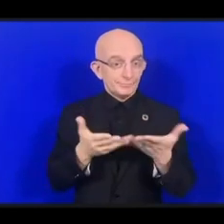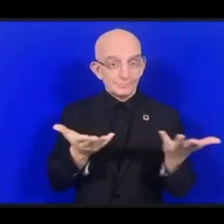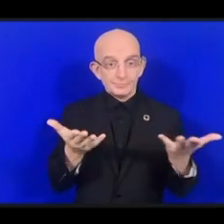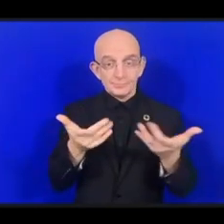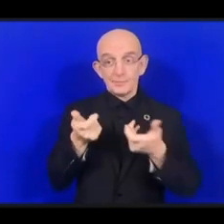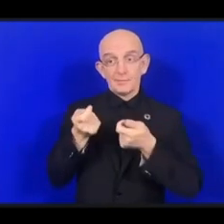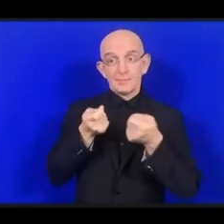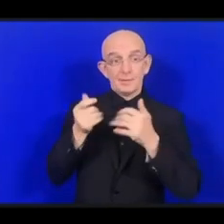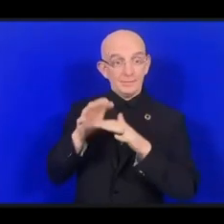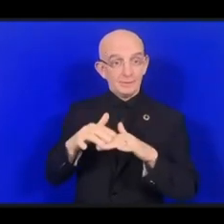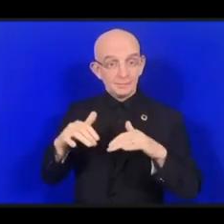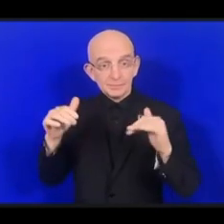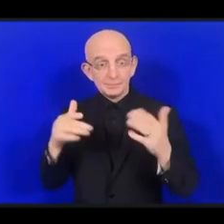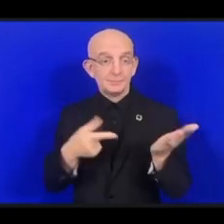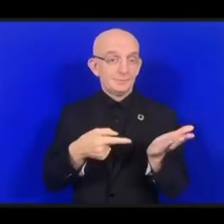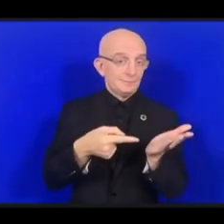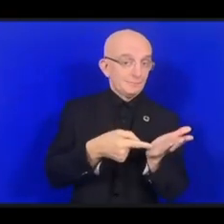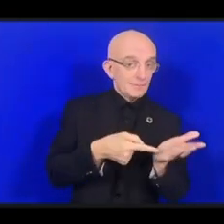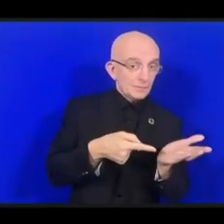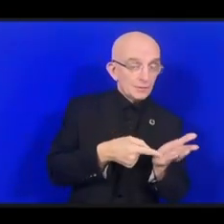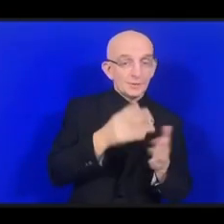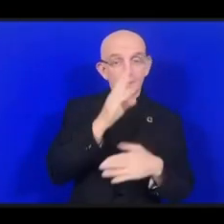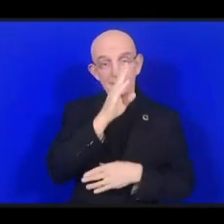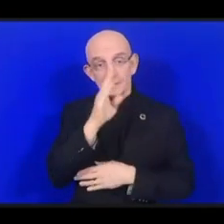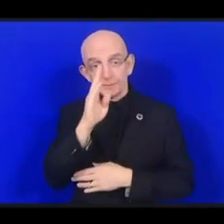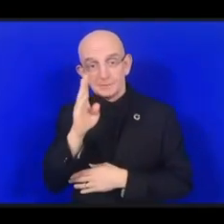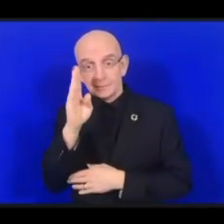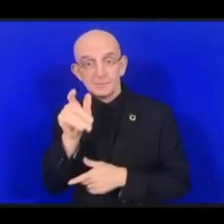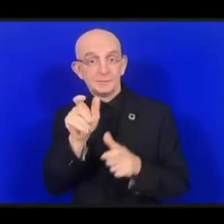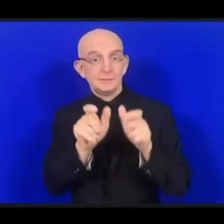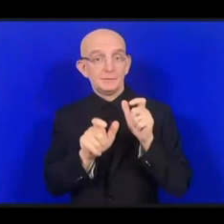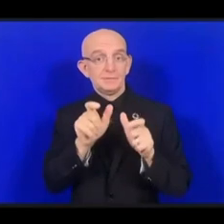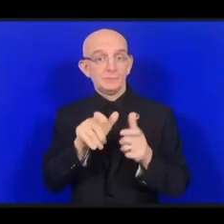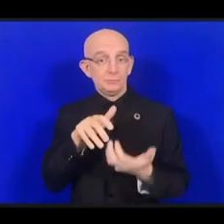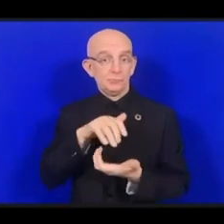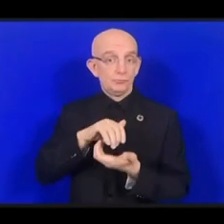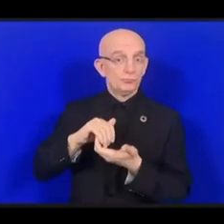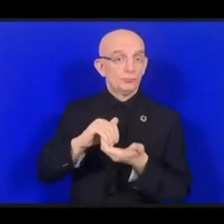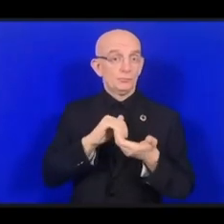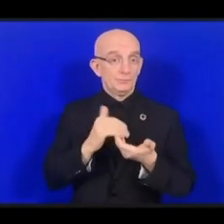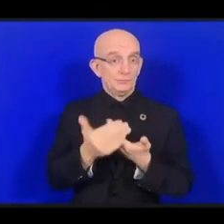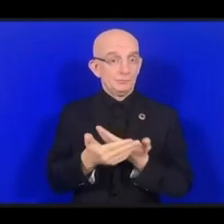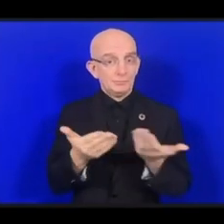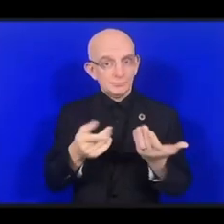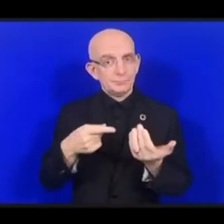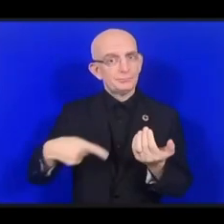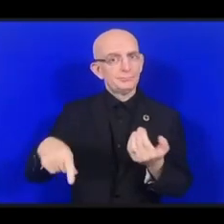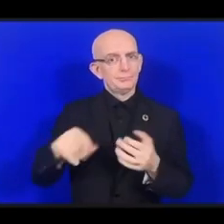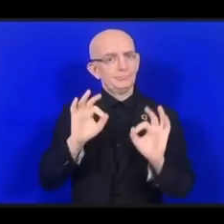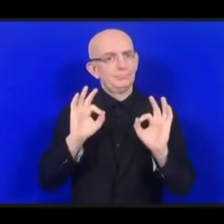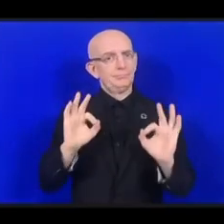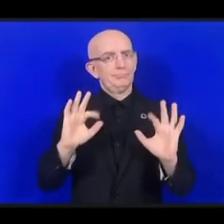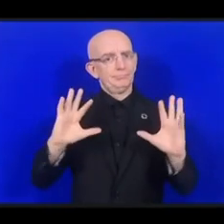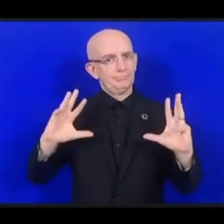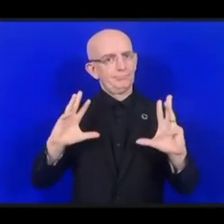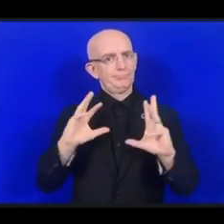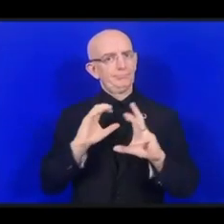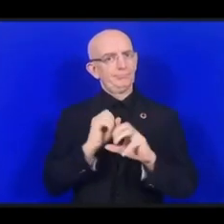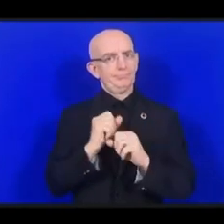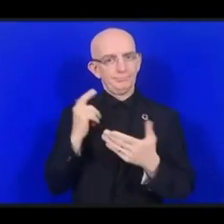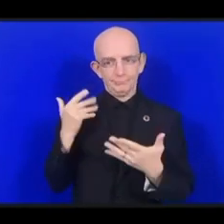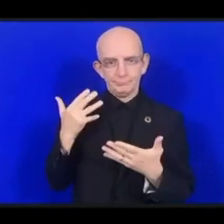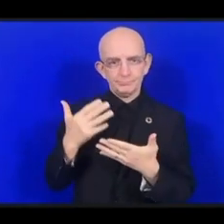مجتمع الانترنت بما في ذلك الحكومات ومجتمع التكنولوجيا والاكاديميين والمجتمع المدني على اختت